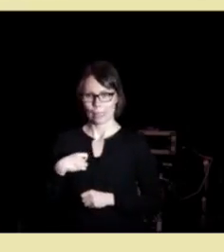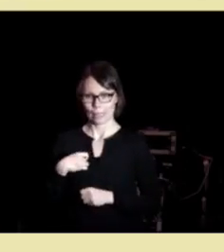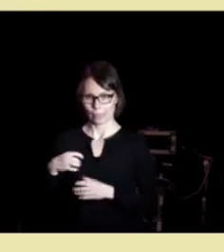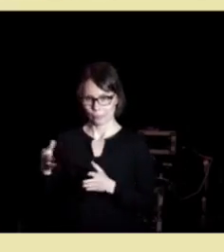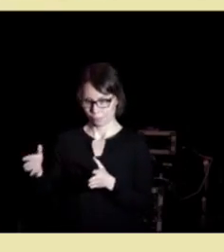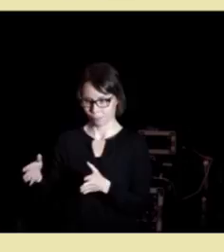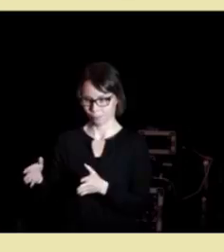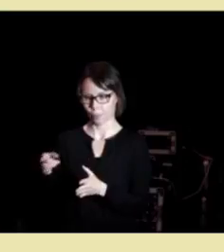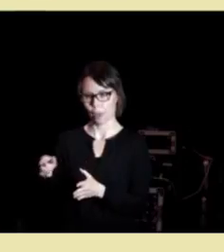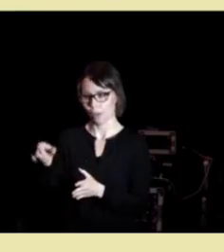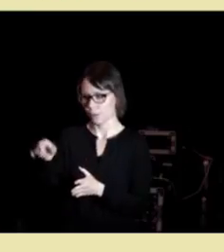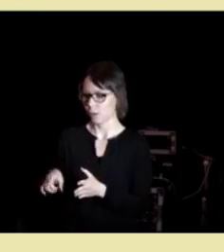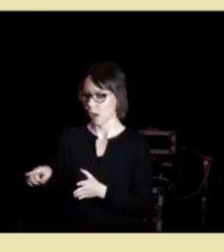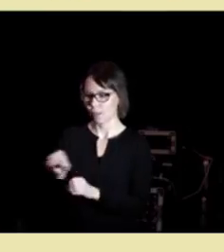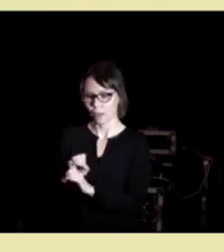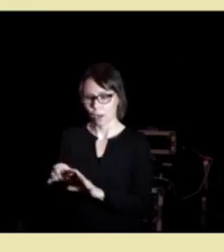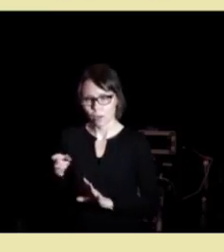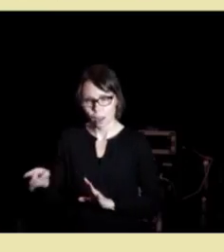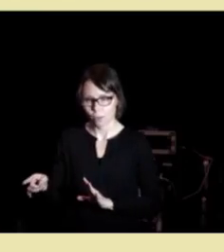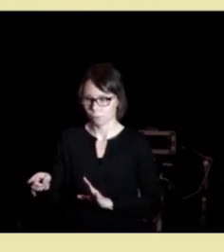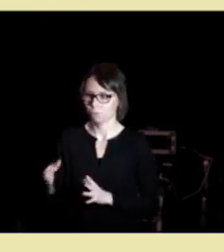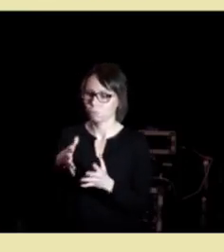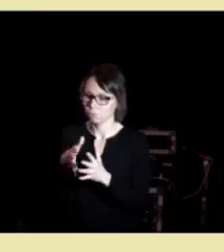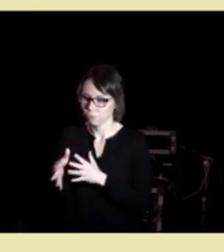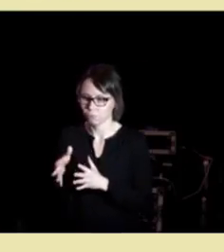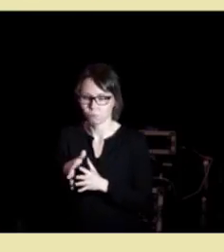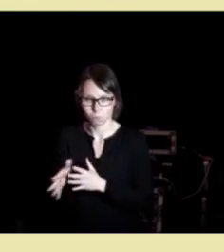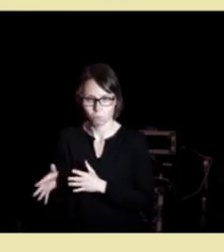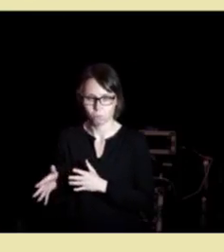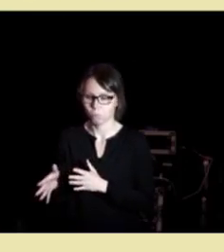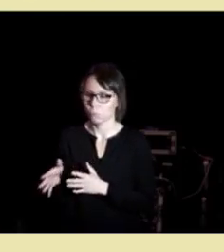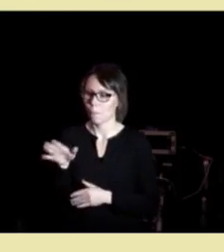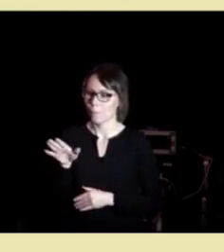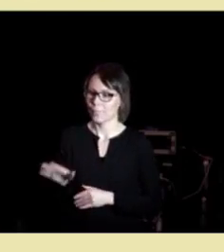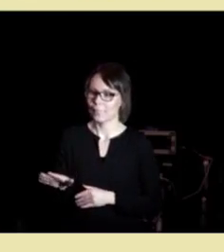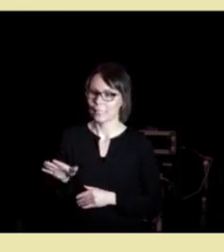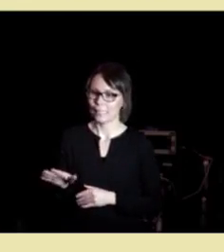så klarte han å komme gjennom